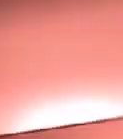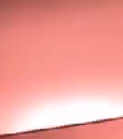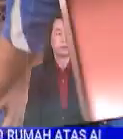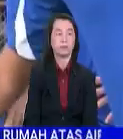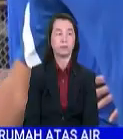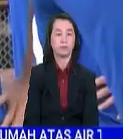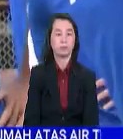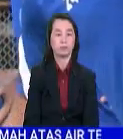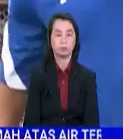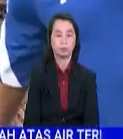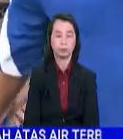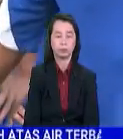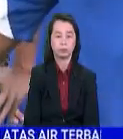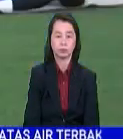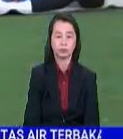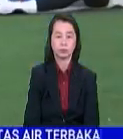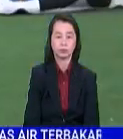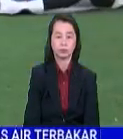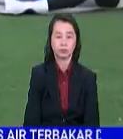hai hai